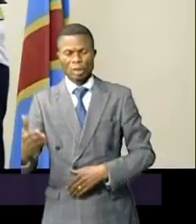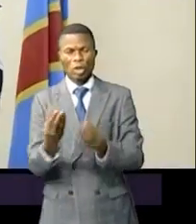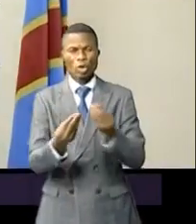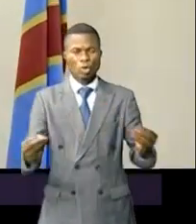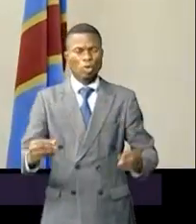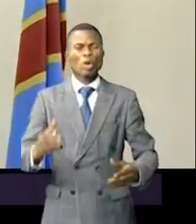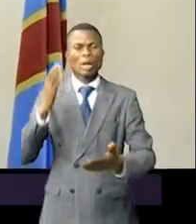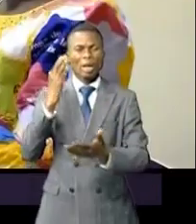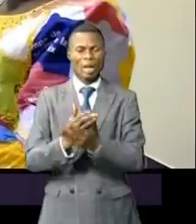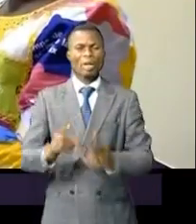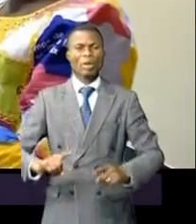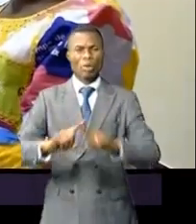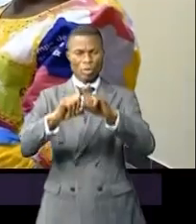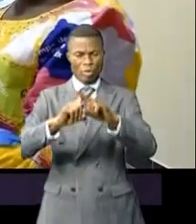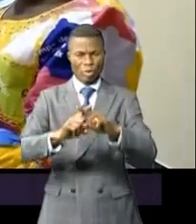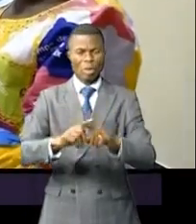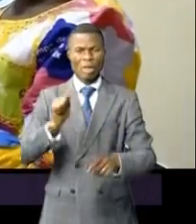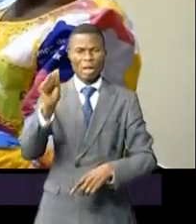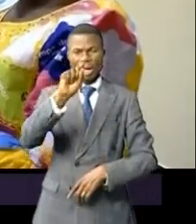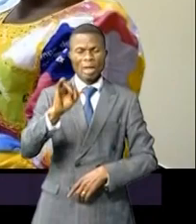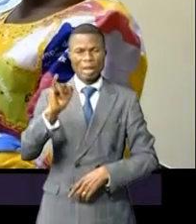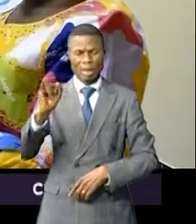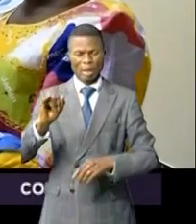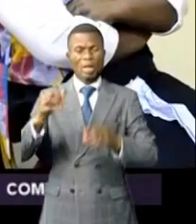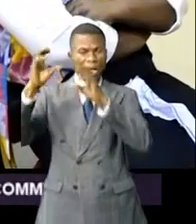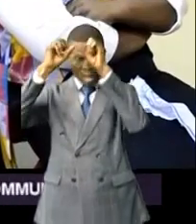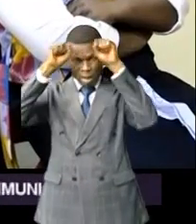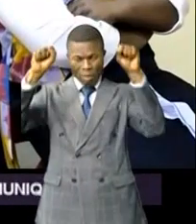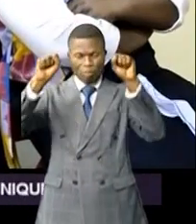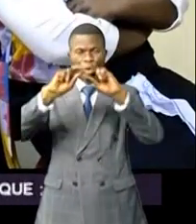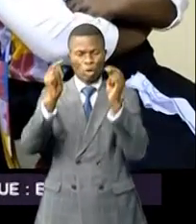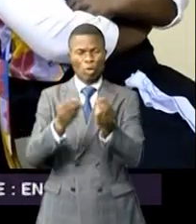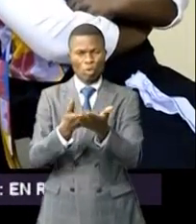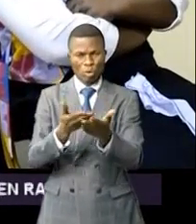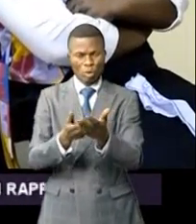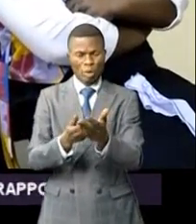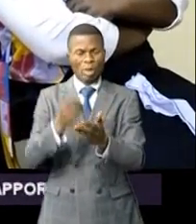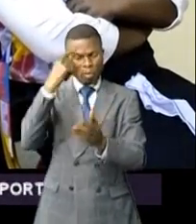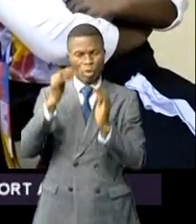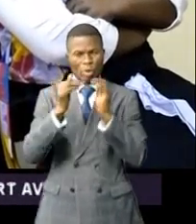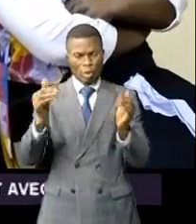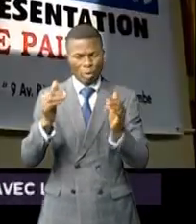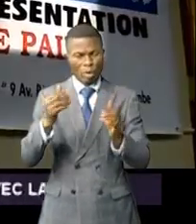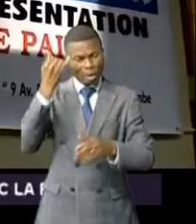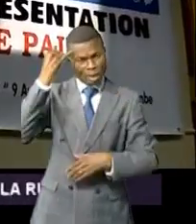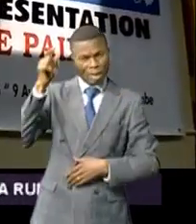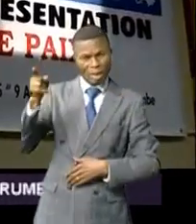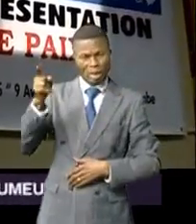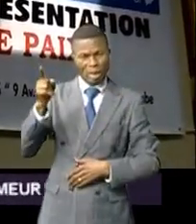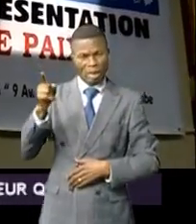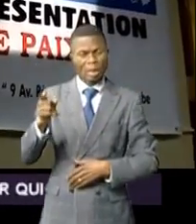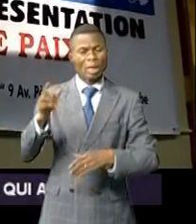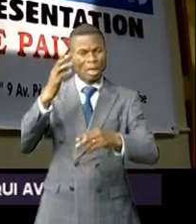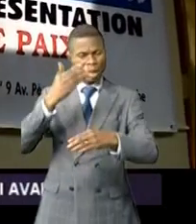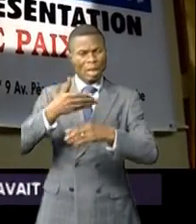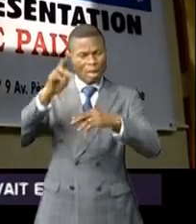des conflits, a dit Anima Tundu, présidente de WILPIF RDC. Ces clubs pour la paix, selon elle, se trouvent déjà